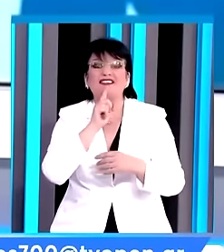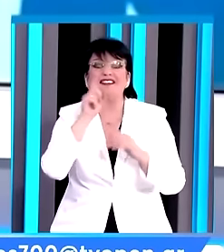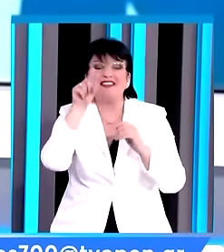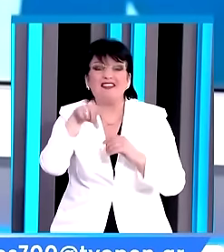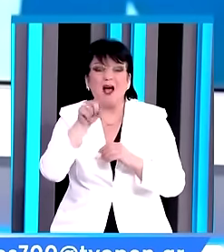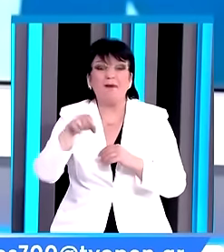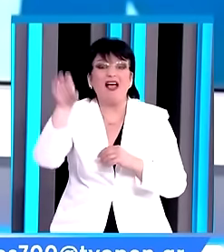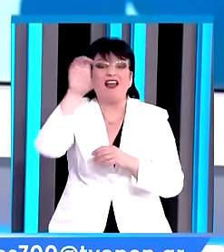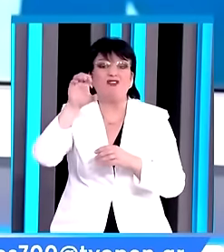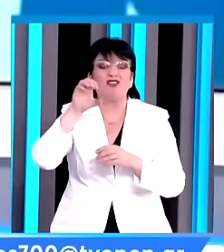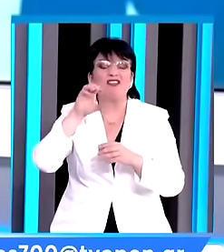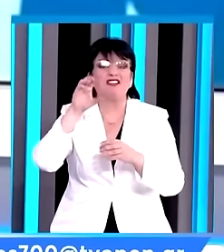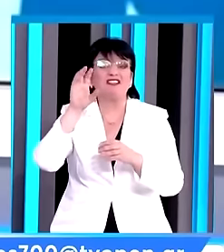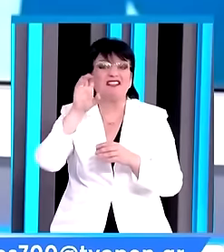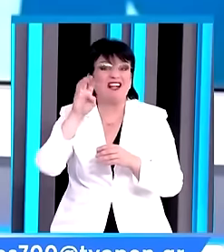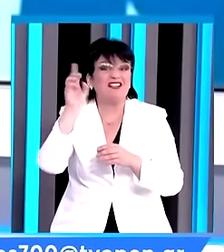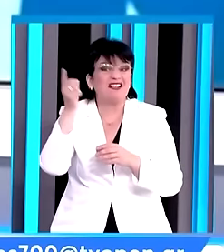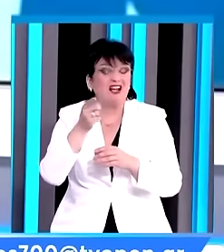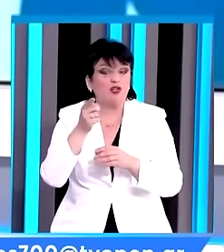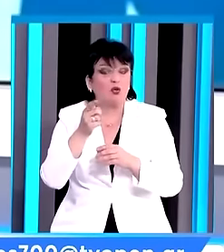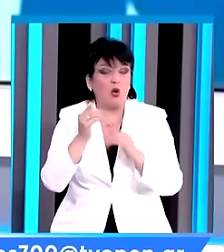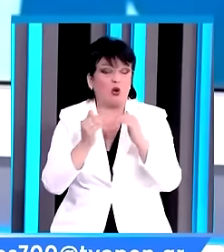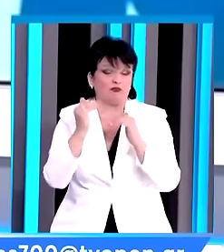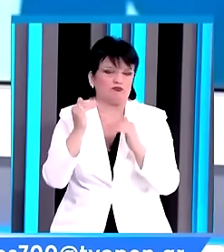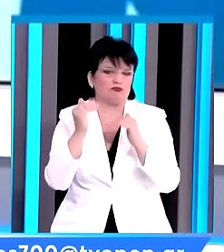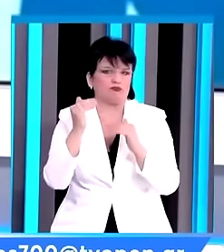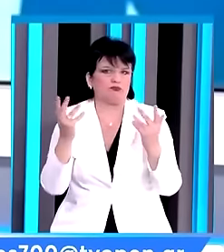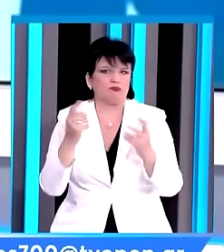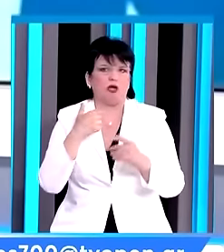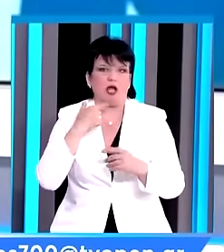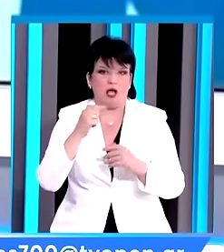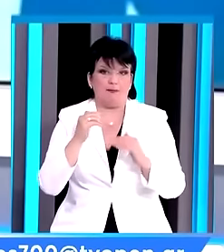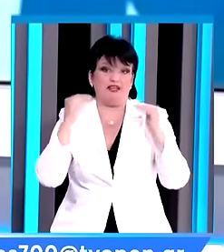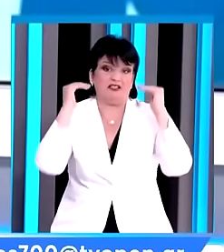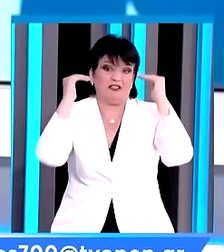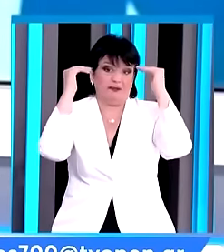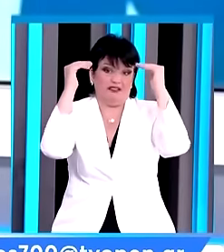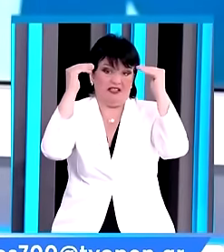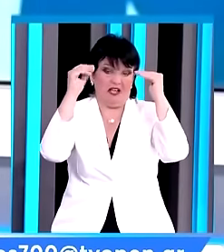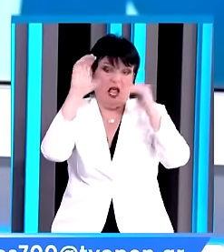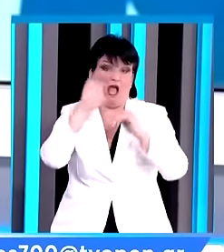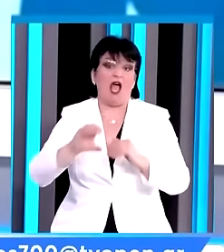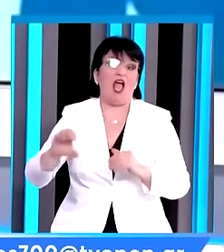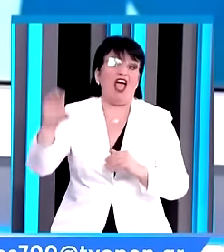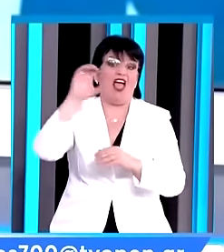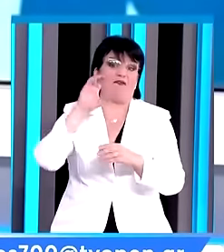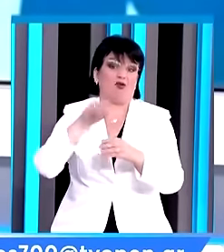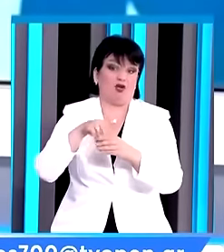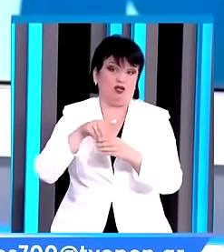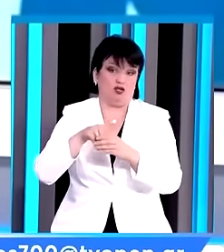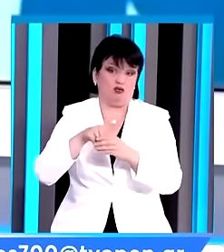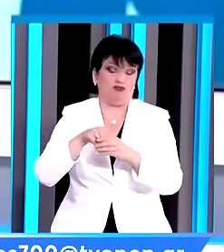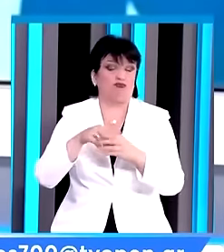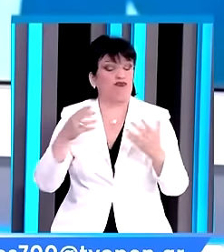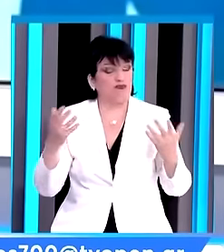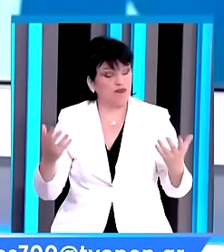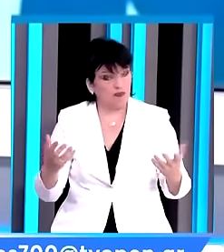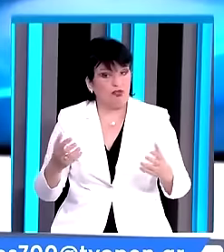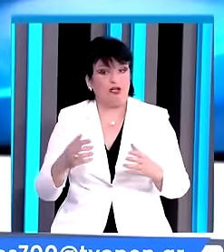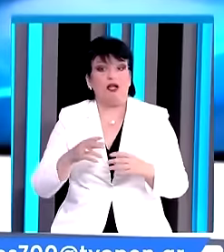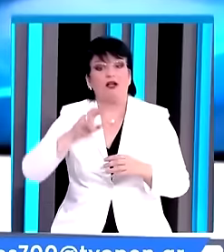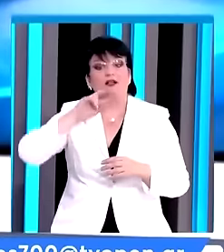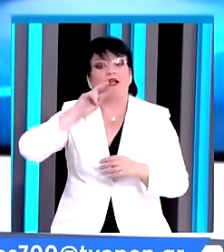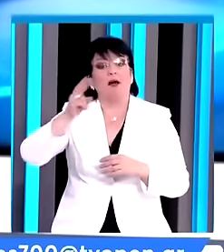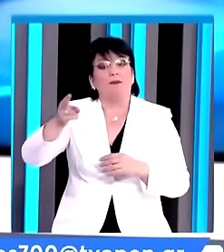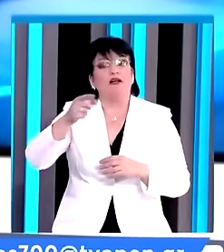στις ευρωεκλογές πήρε 40%. Είχε 8 μονάδες υστέρηση. Άρα, εμείς έχουμε βάλει τον πήχη στις ευρωεκλογές του 2019. Άρα πιστεύω. Απαντάτε σε αυτούς που